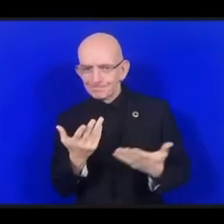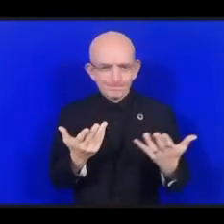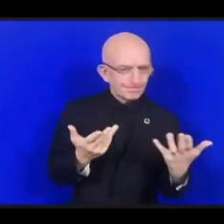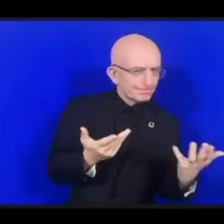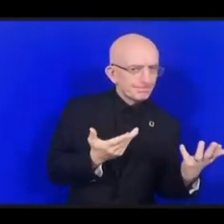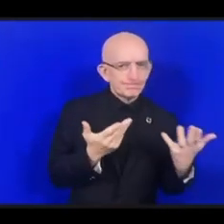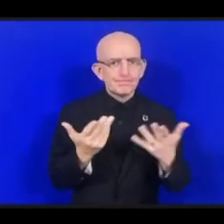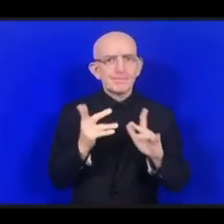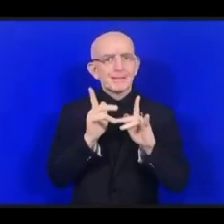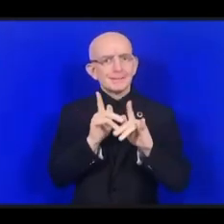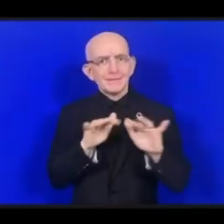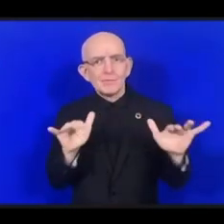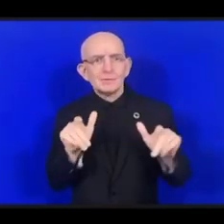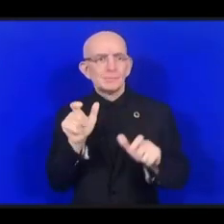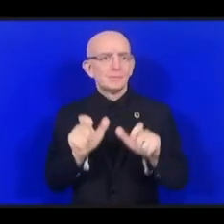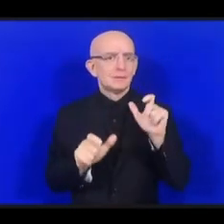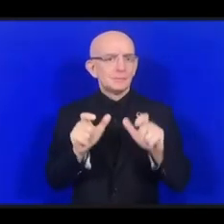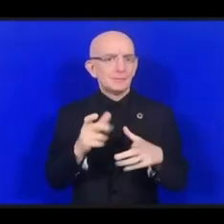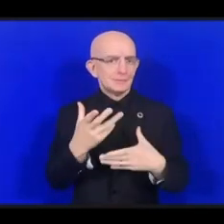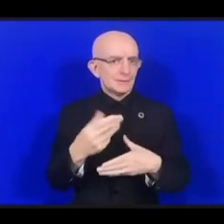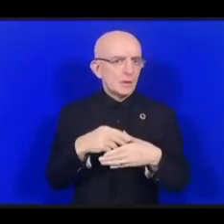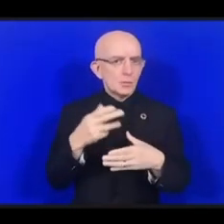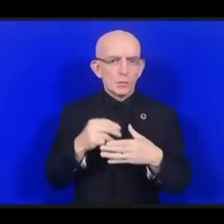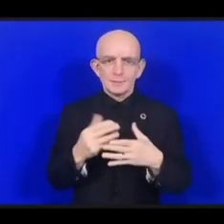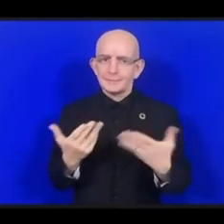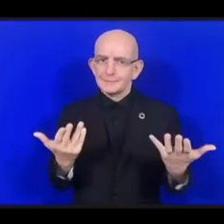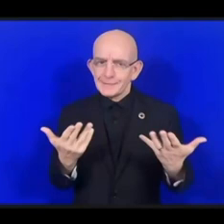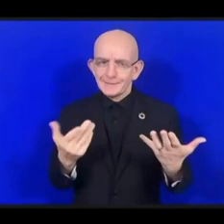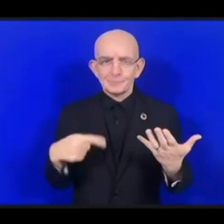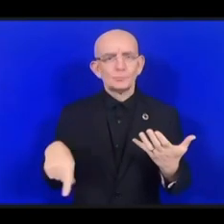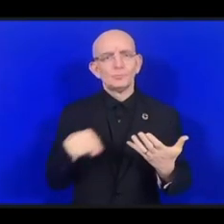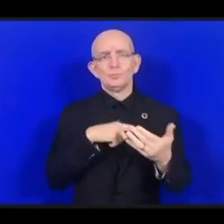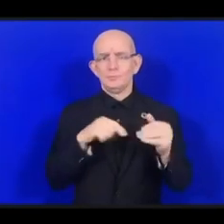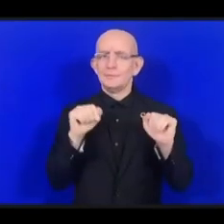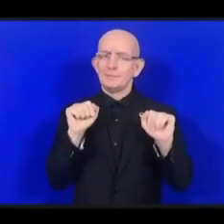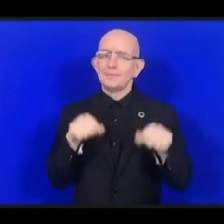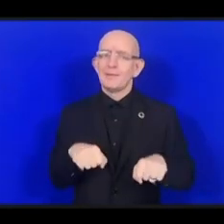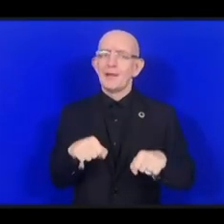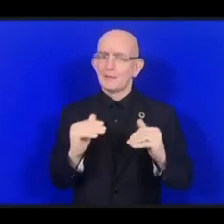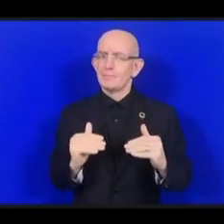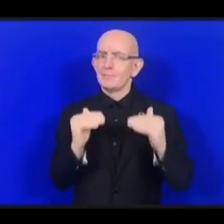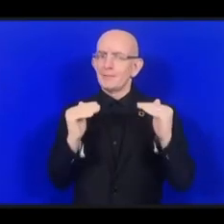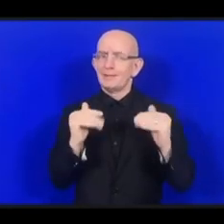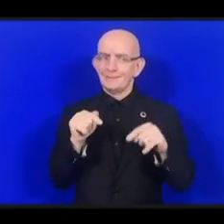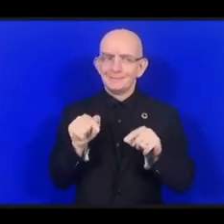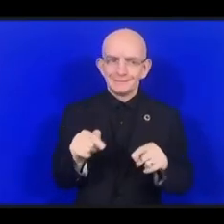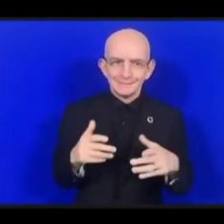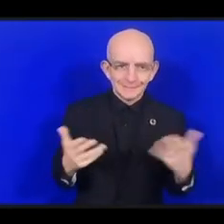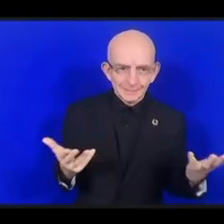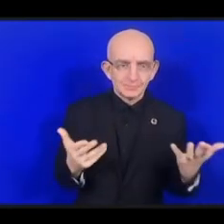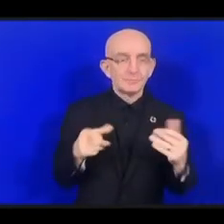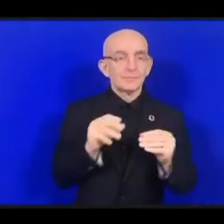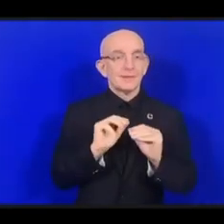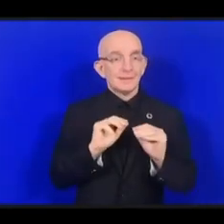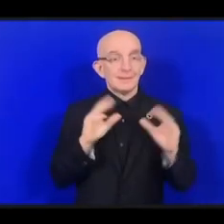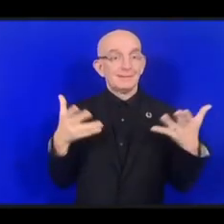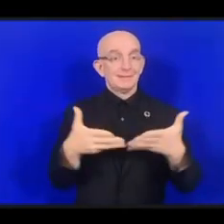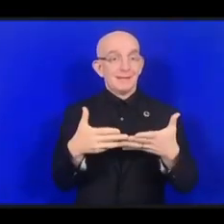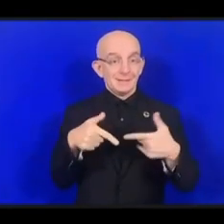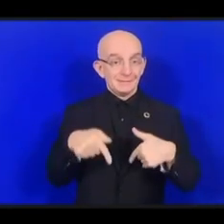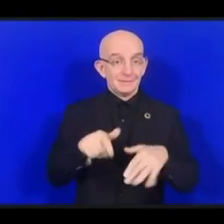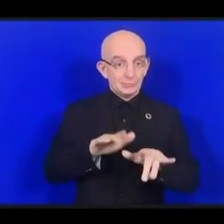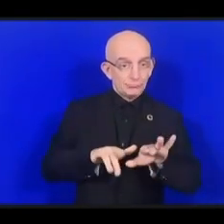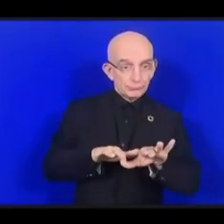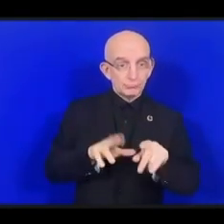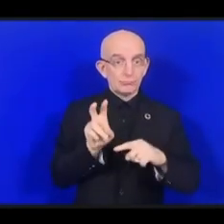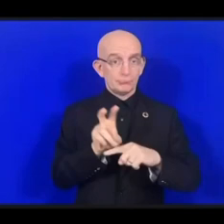为在互联网治理当中呢，以及在 IGF 当中，我们需要进一步的增加多样性和多利